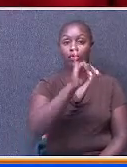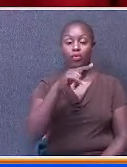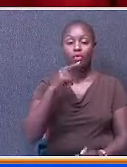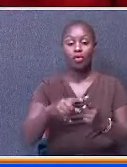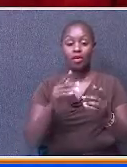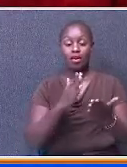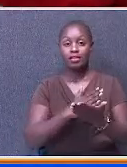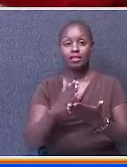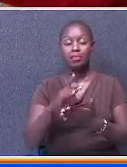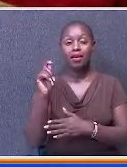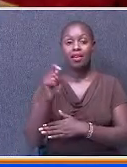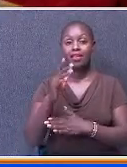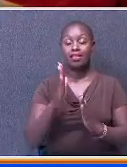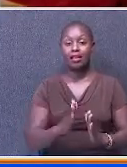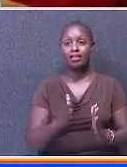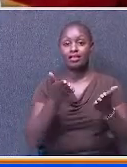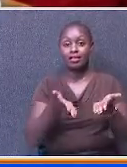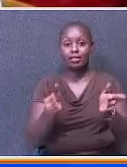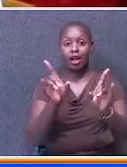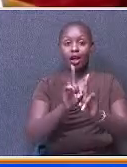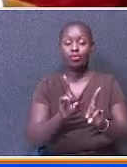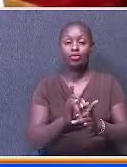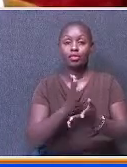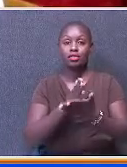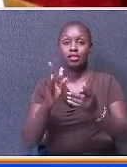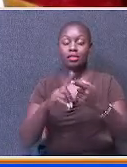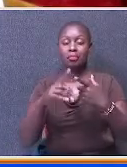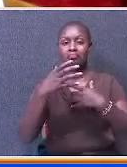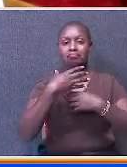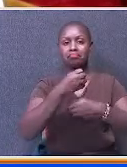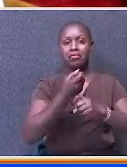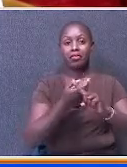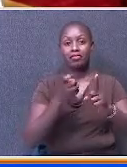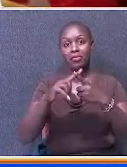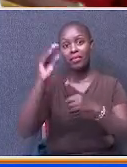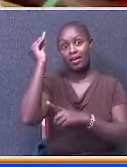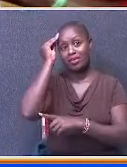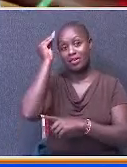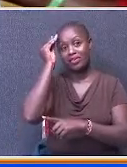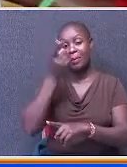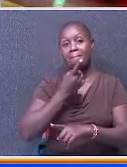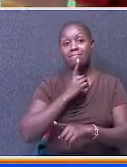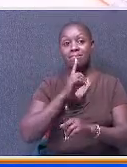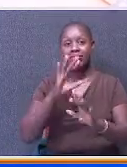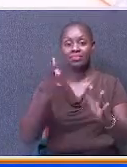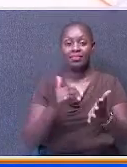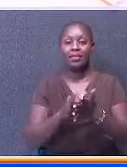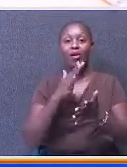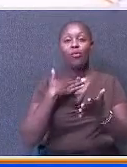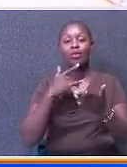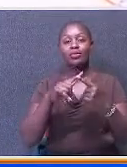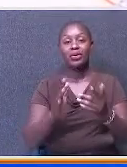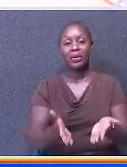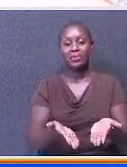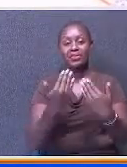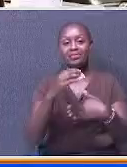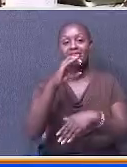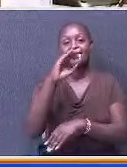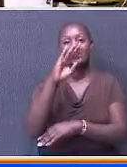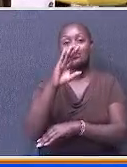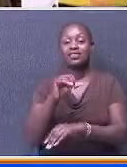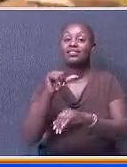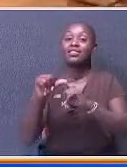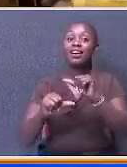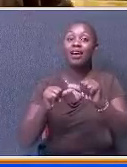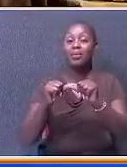Baadhi ya Wakenya na washikadau katika sekta elimu wametoa mapendekezo kuhusu namna ya kuboresha sekta hiyo. Maoni kuhusu